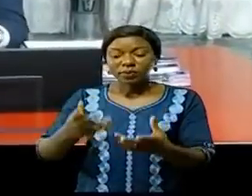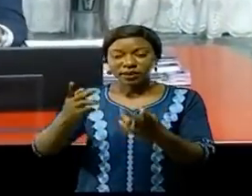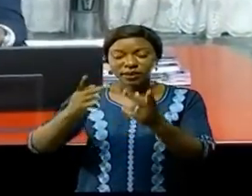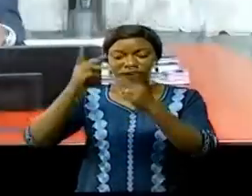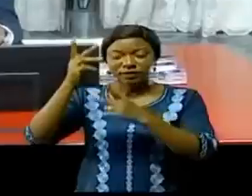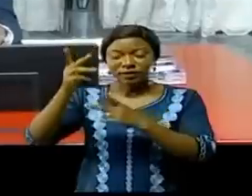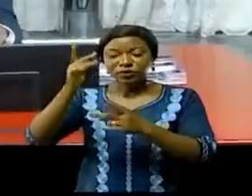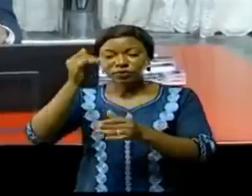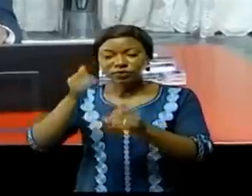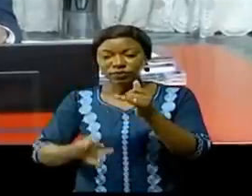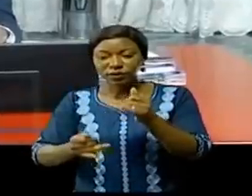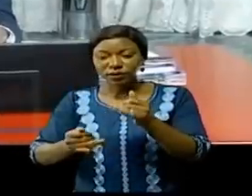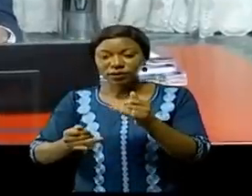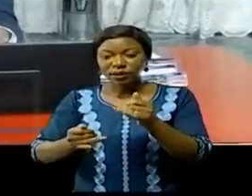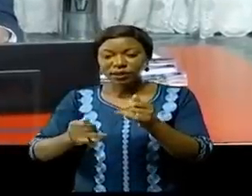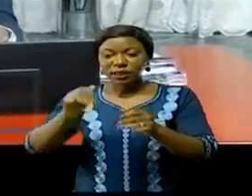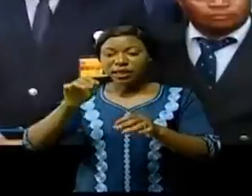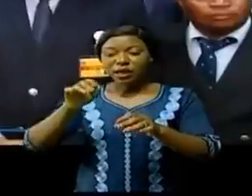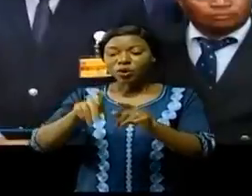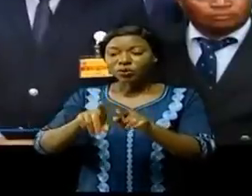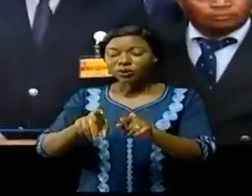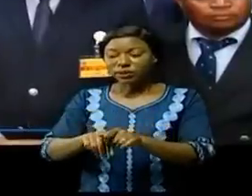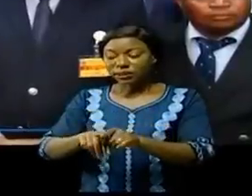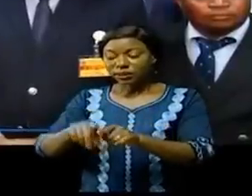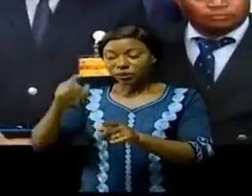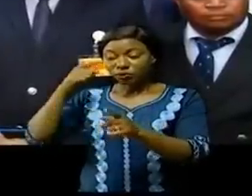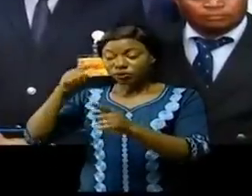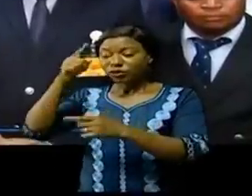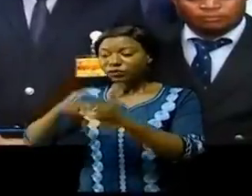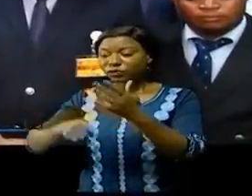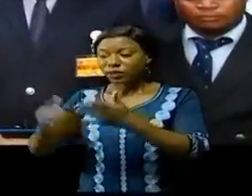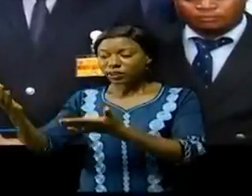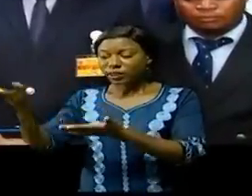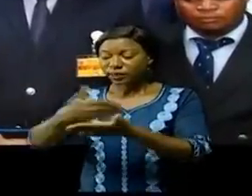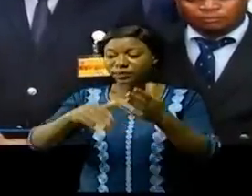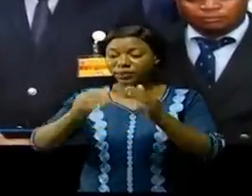on termine cette opération dans les seuls objectifs de ramener la paix.